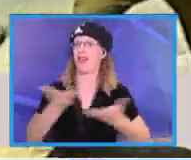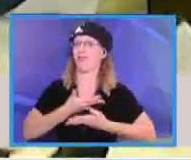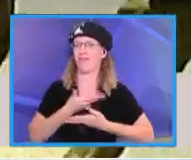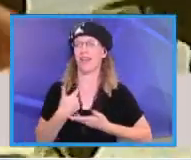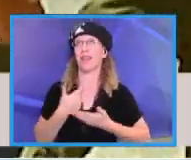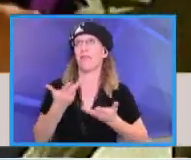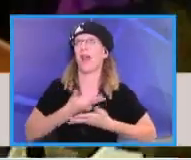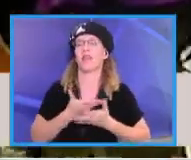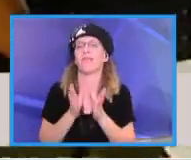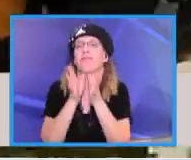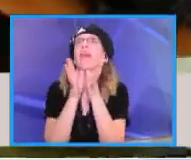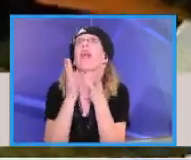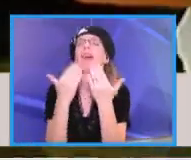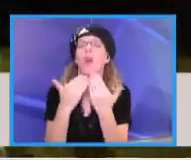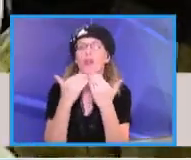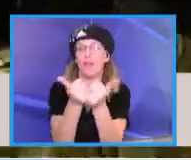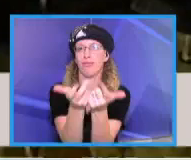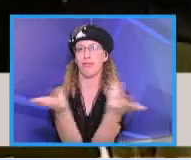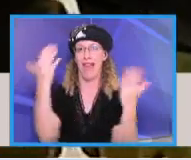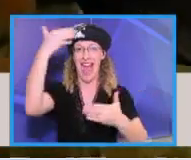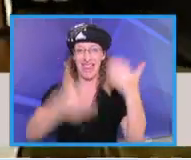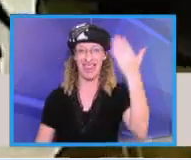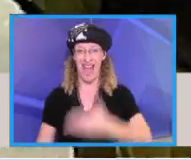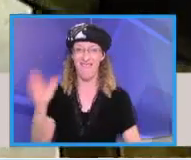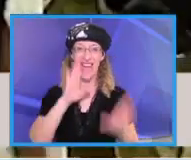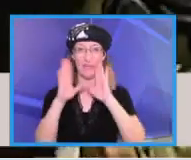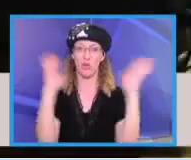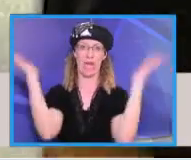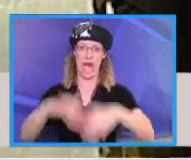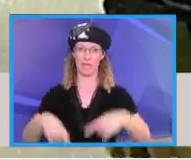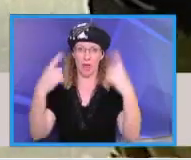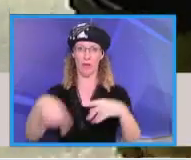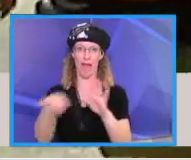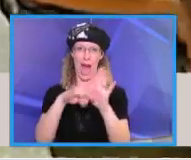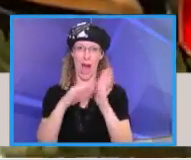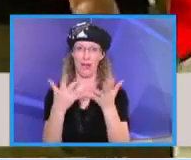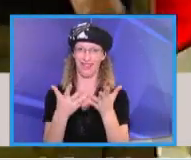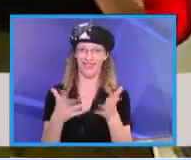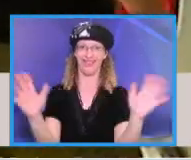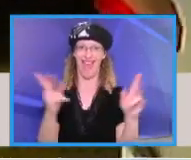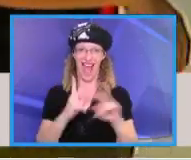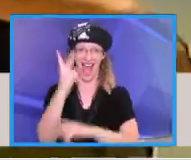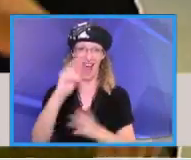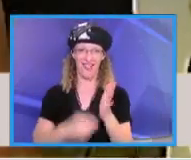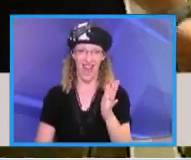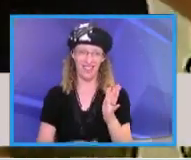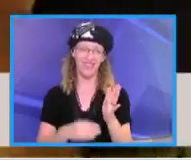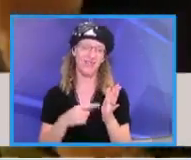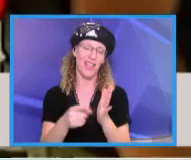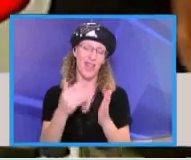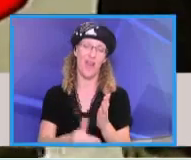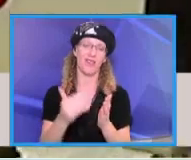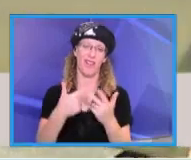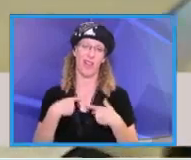אין ספור תודות, ובאמת הדף שלנו, הפייסבוק, קרס ביום שהחוק, התיקון הזה עבר, כי זה סוף כל סוף, אנחנו